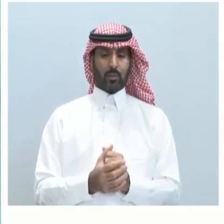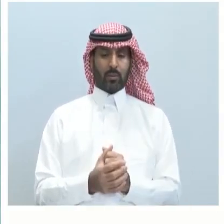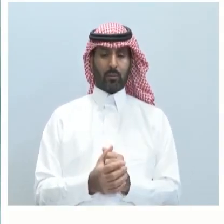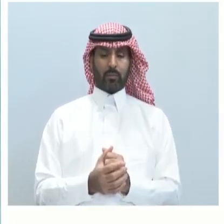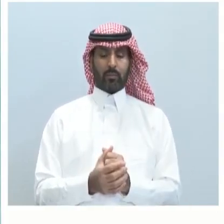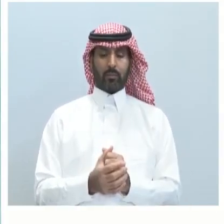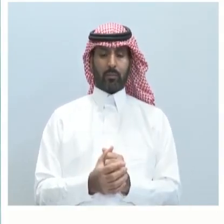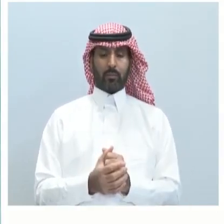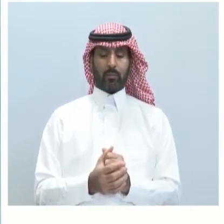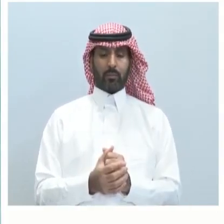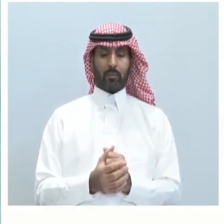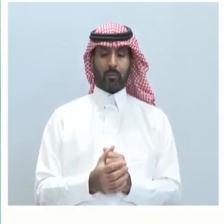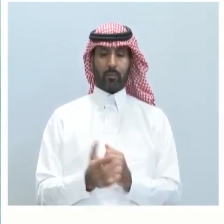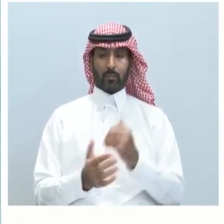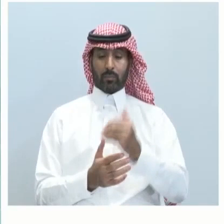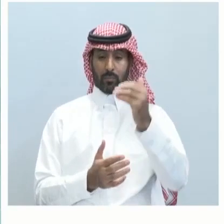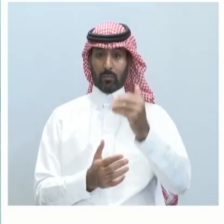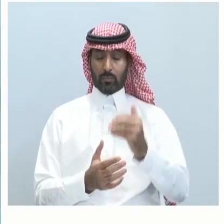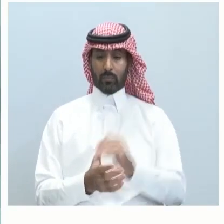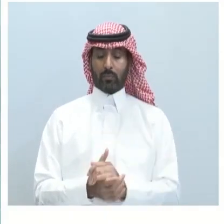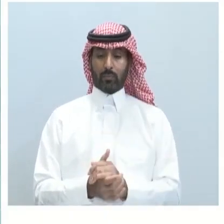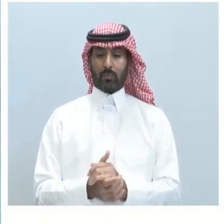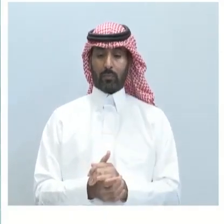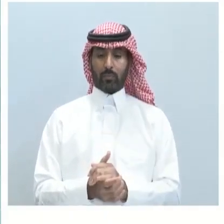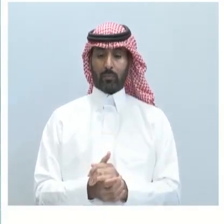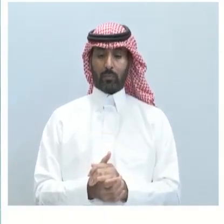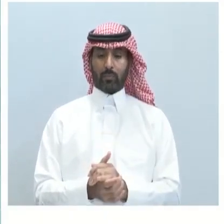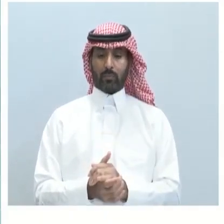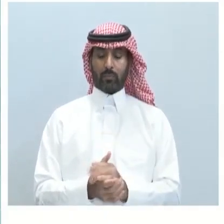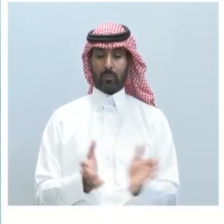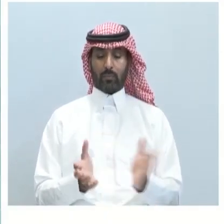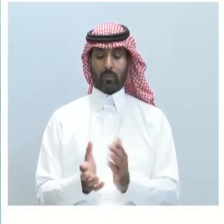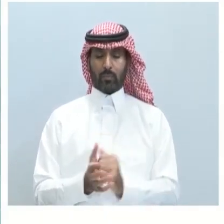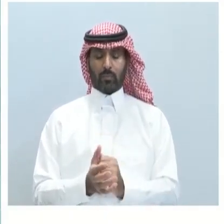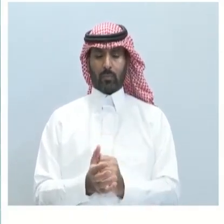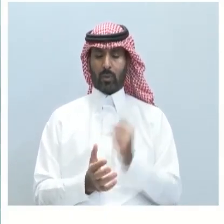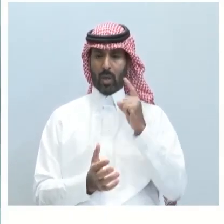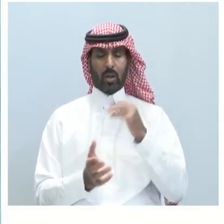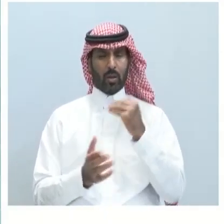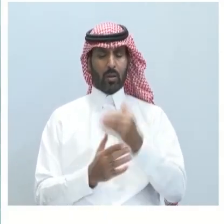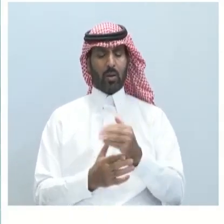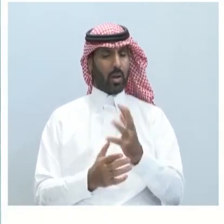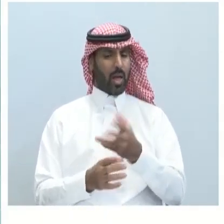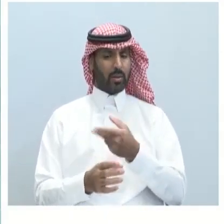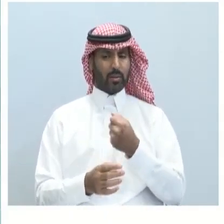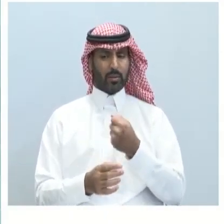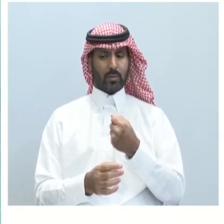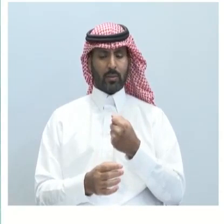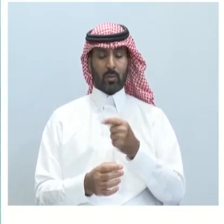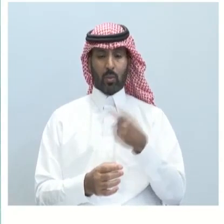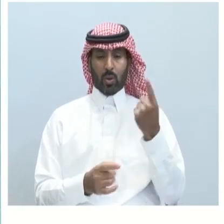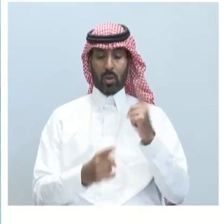تركيز ايون الهيدروجين اللي موجود عندي هنا في المساله اذا بعد ذلك نتعرف على الناتج يساوي